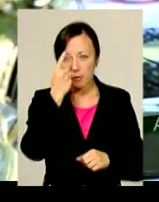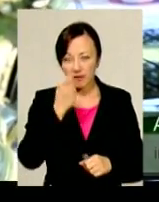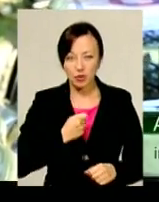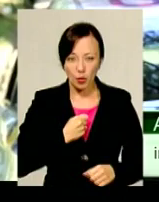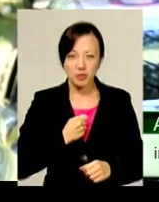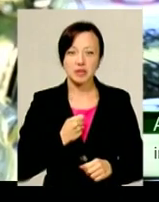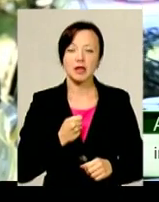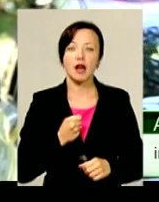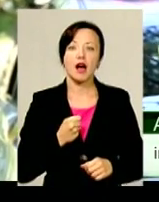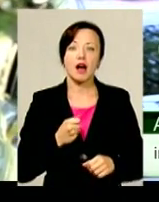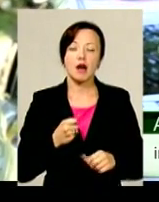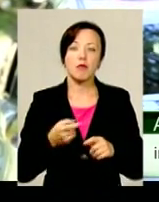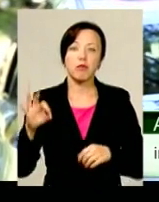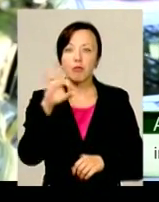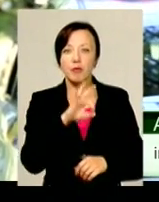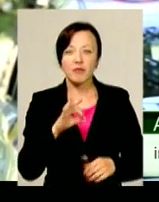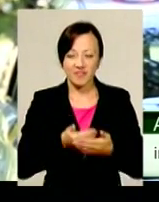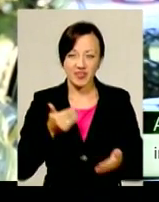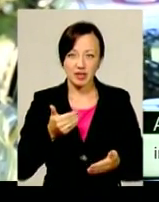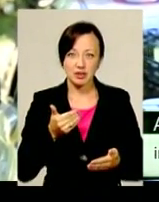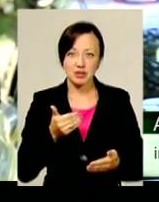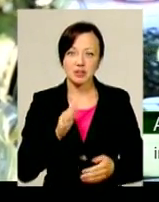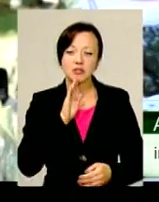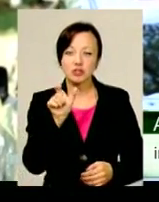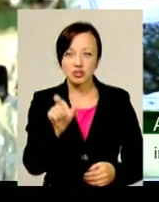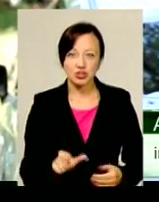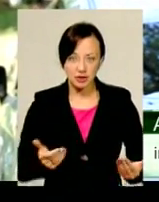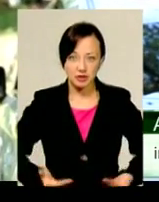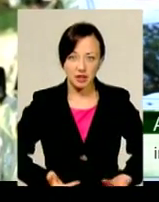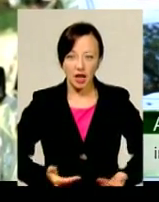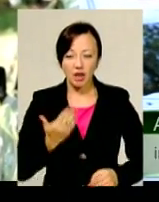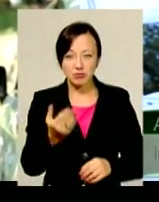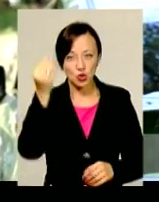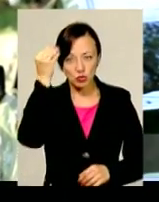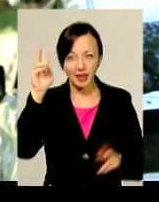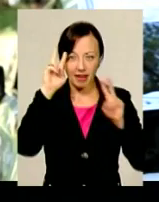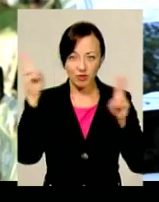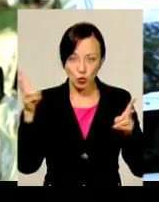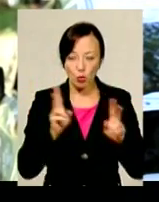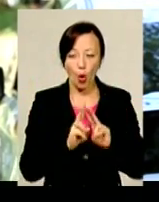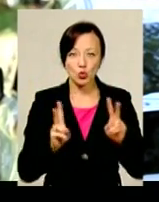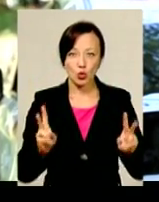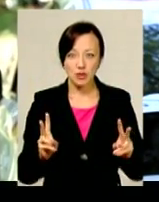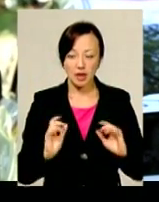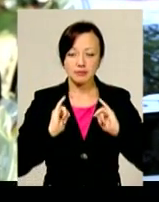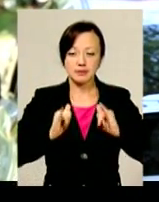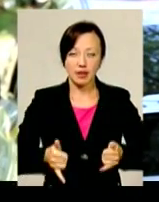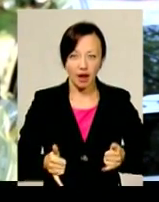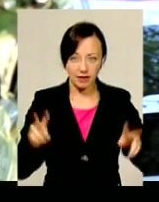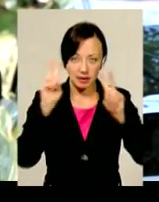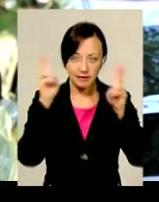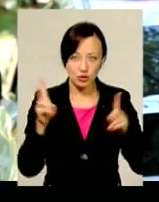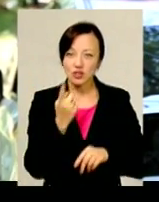саме звернення інформаційного характеру від мешканки, що на її думку невідомі особи зливають невідому